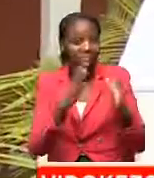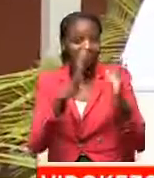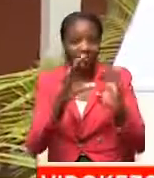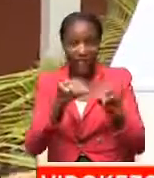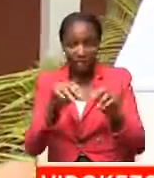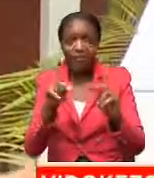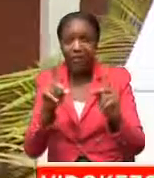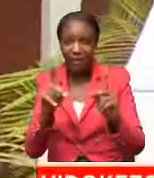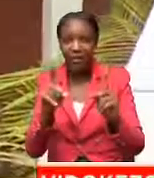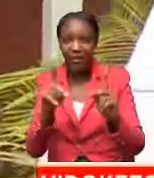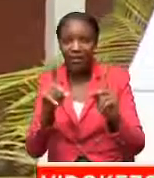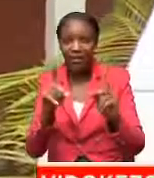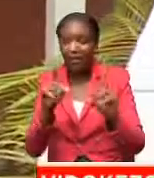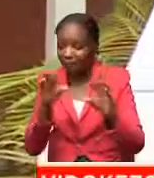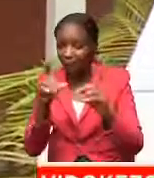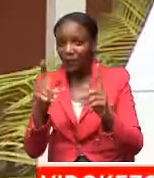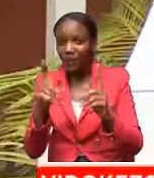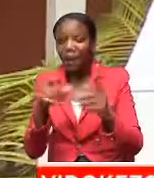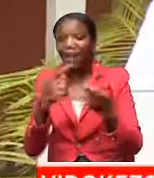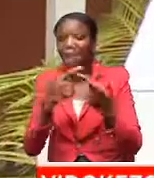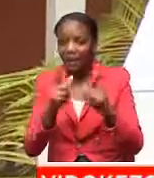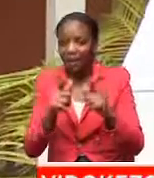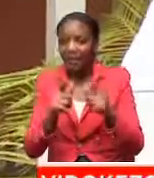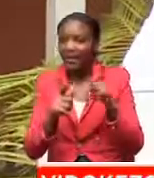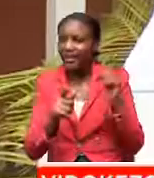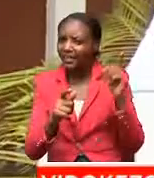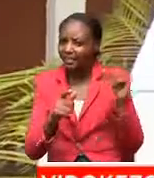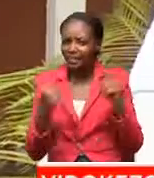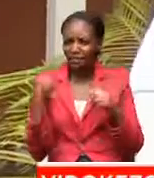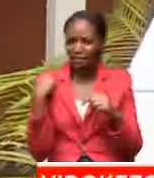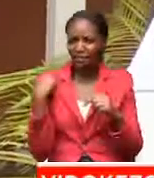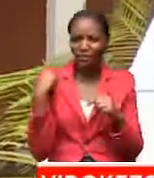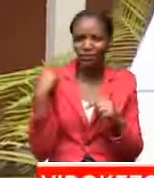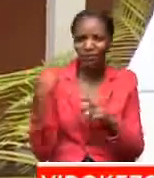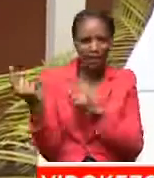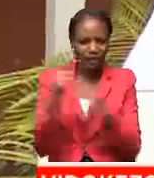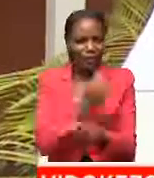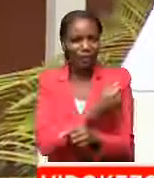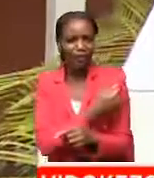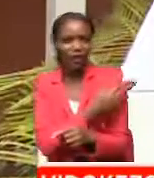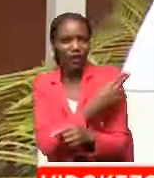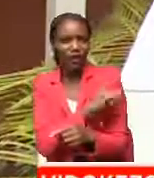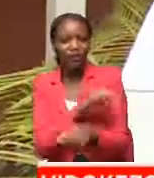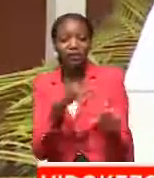ya kupea watu support. Lakini hii kujitolea kukuja kwa hospitali kuwaona,